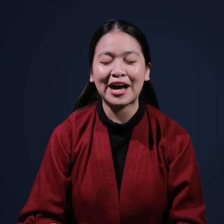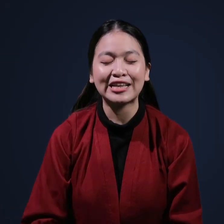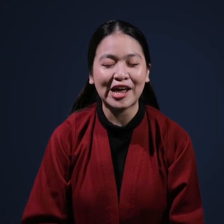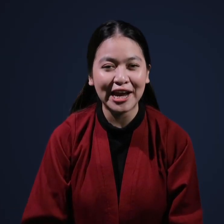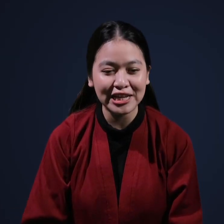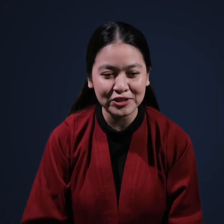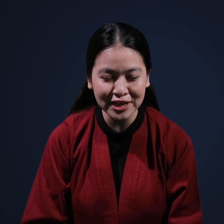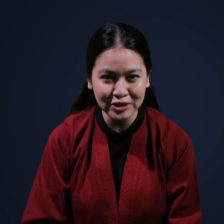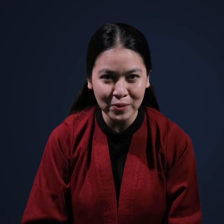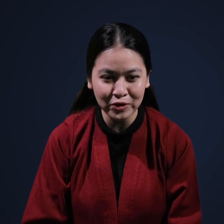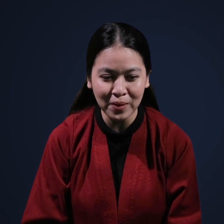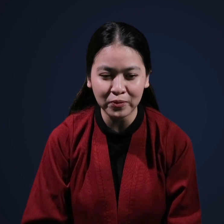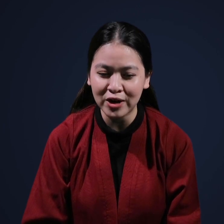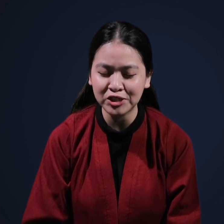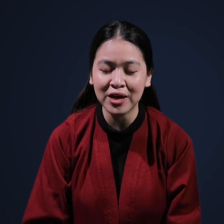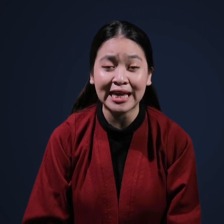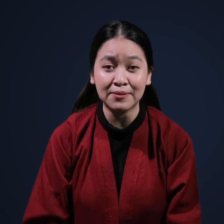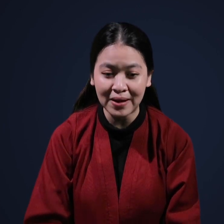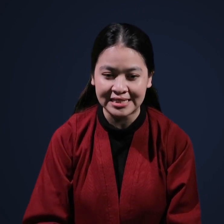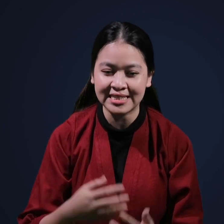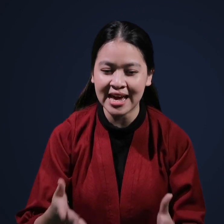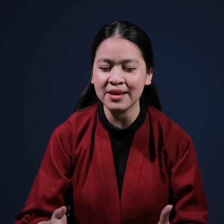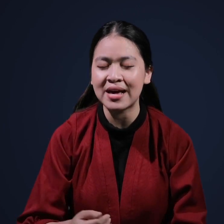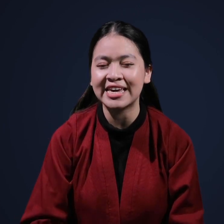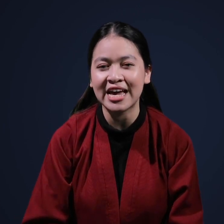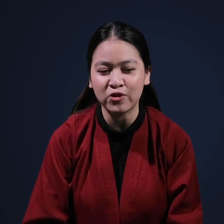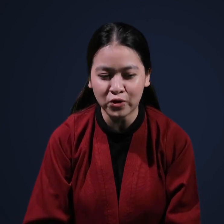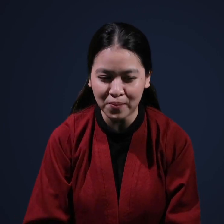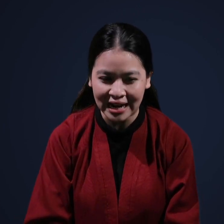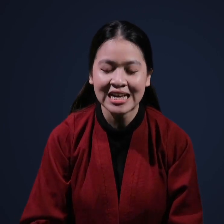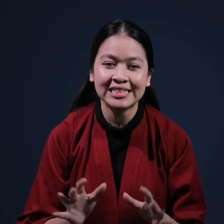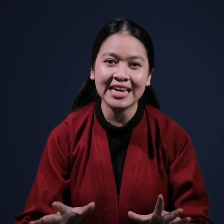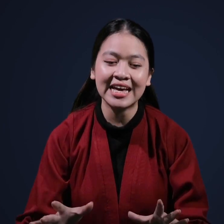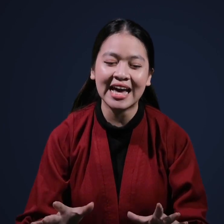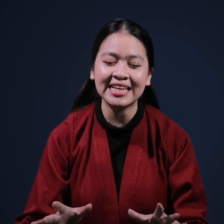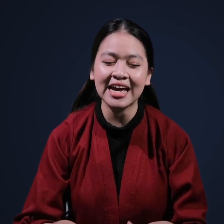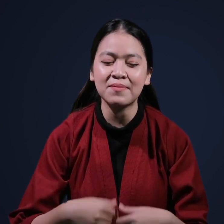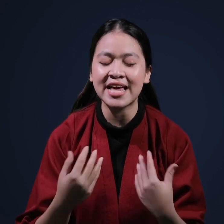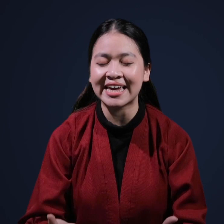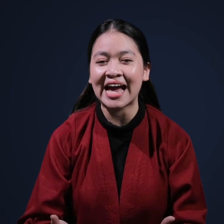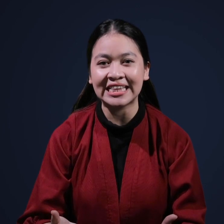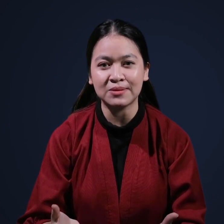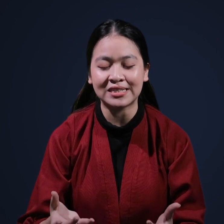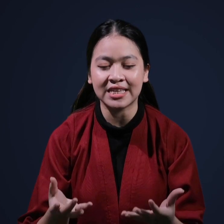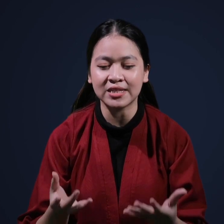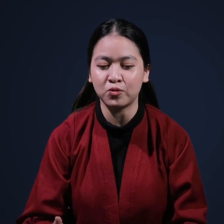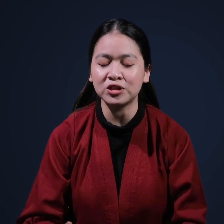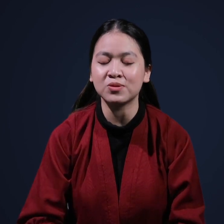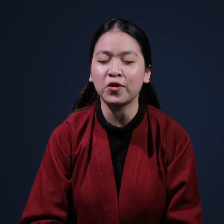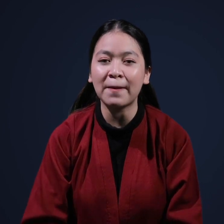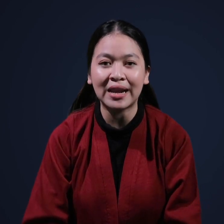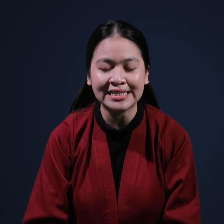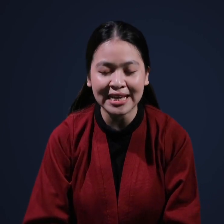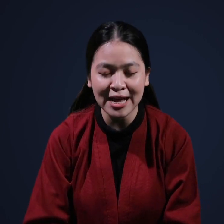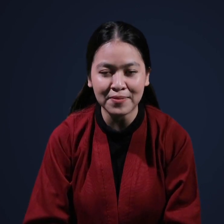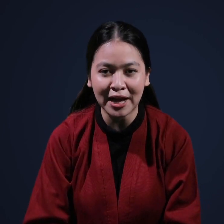Gelaran Pekan Olahraga Nasional 20 Papua juga tak lepas dari bagian new normal. Sehingga dengan banyaknya antisipasi tersebut,